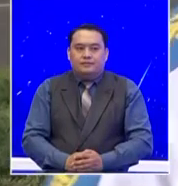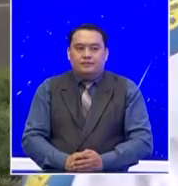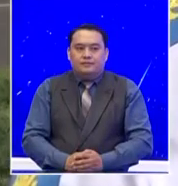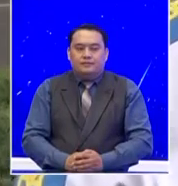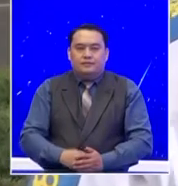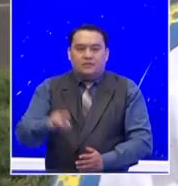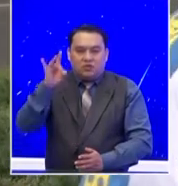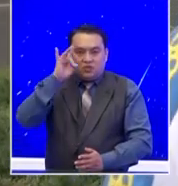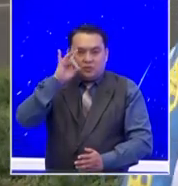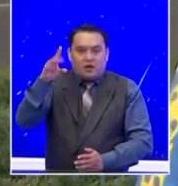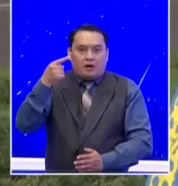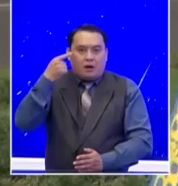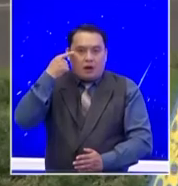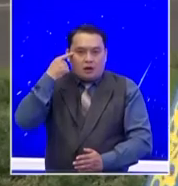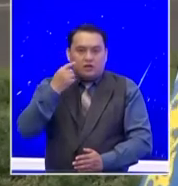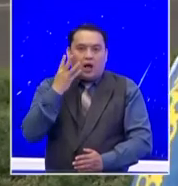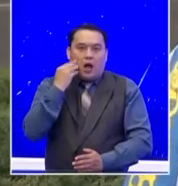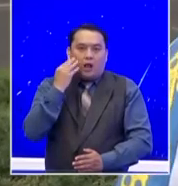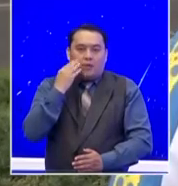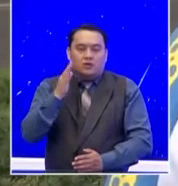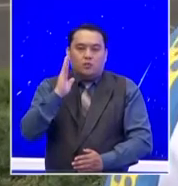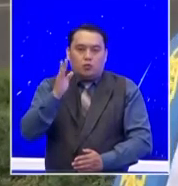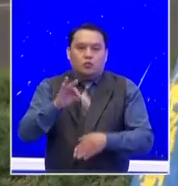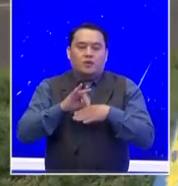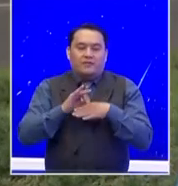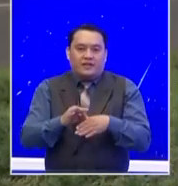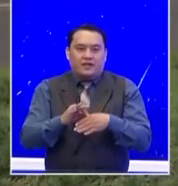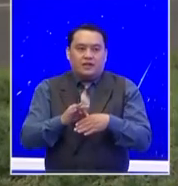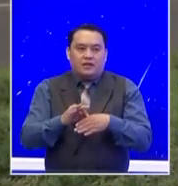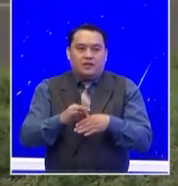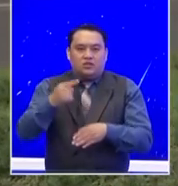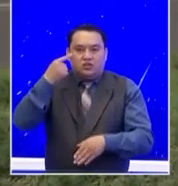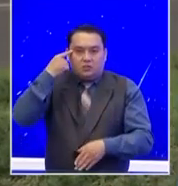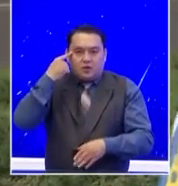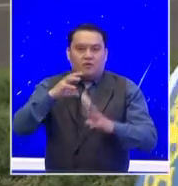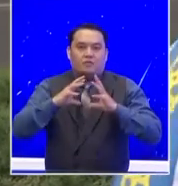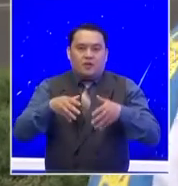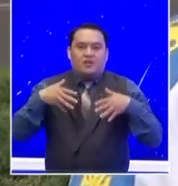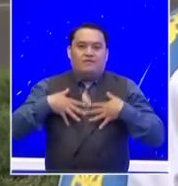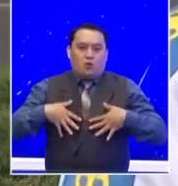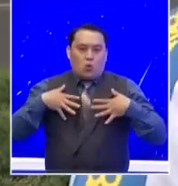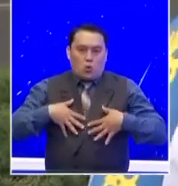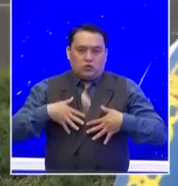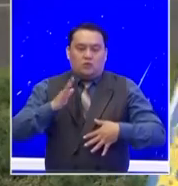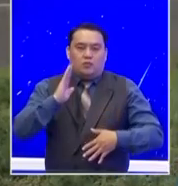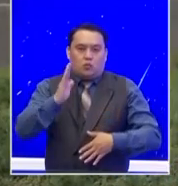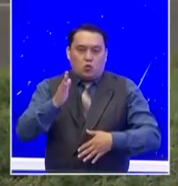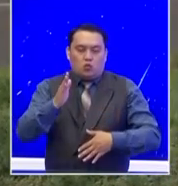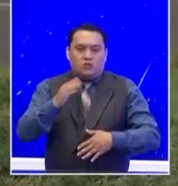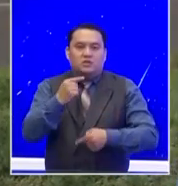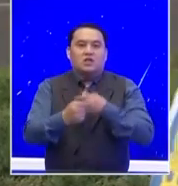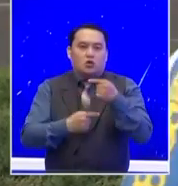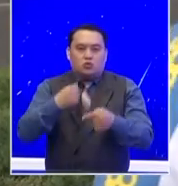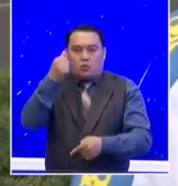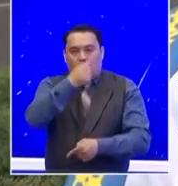Чемпионат Азии опять в Алмате будет проводить. Потом чемпионат мира вот, в Грузии будет. Это, наверное, в конце года.